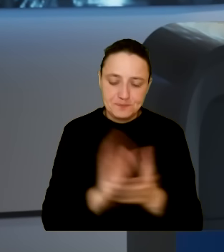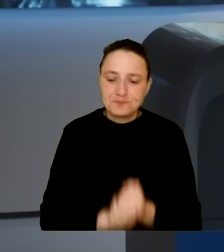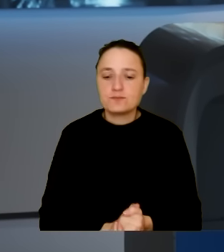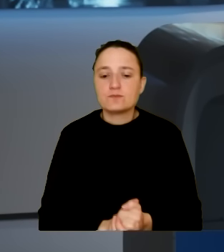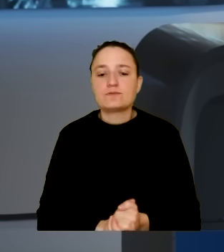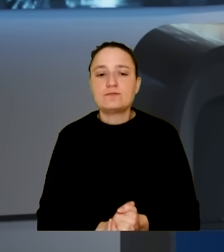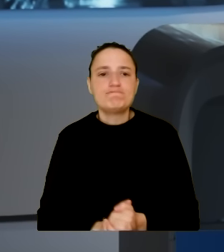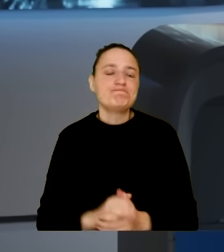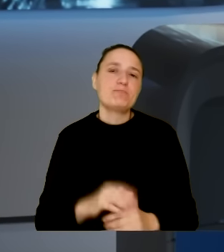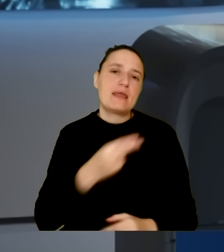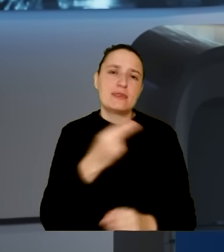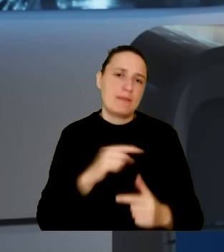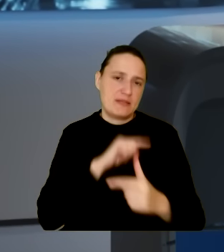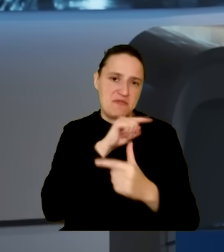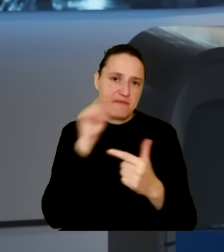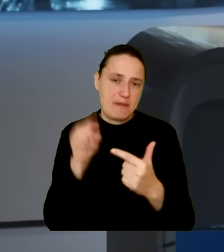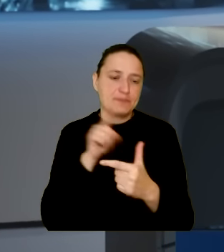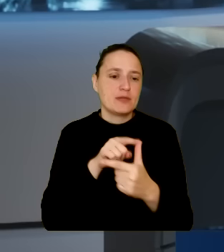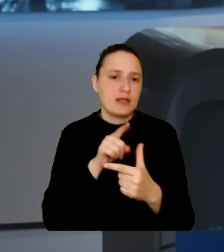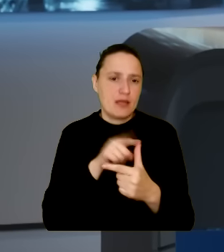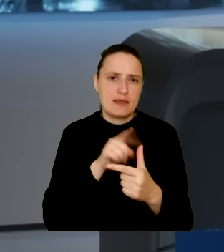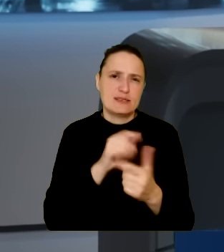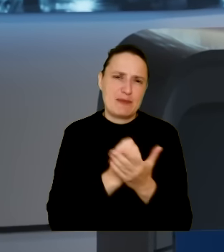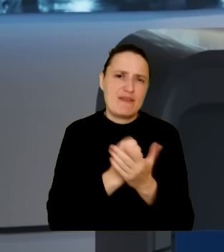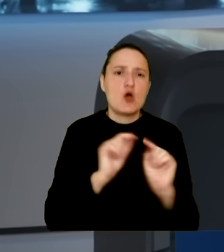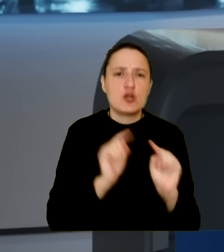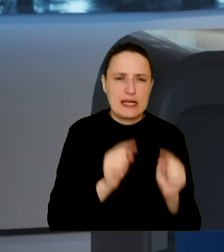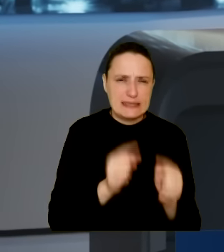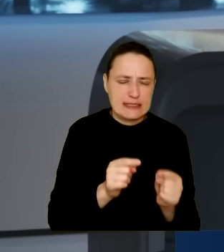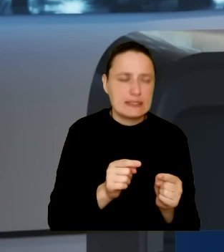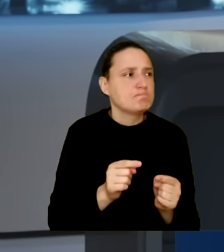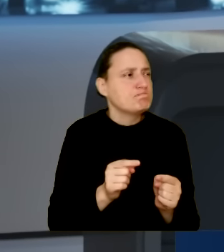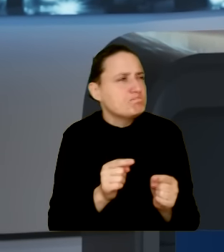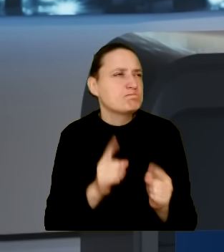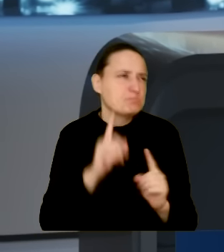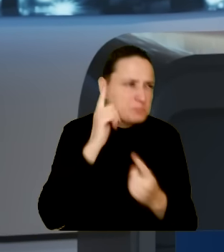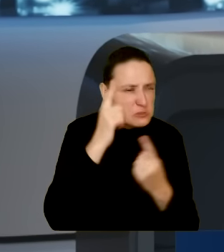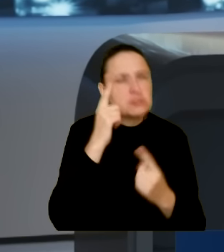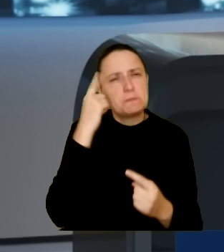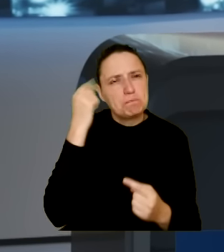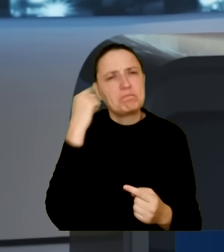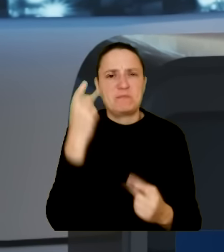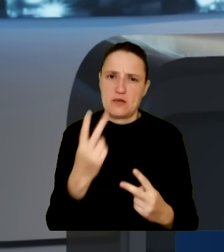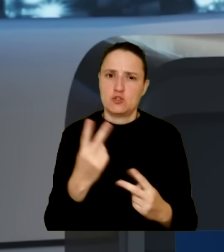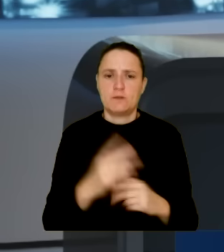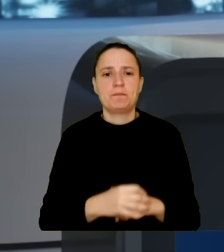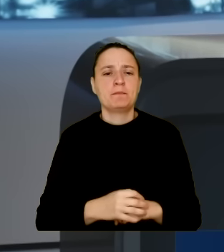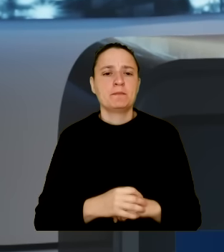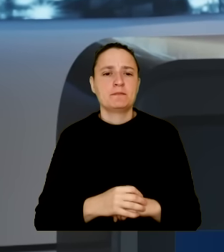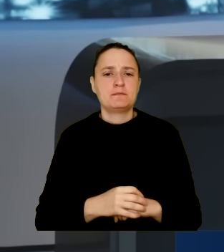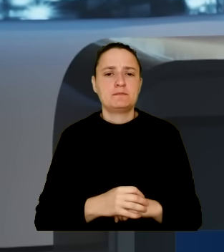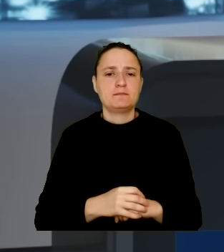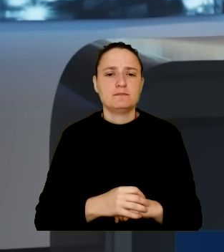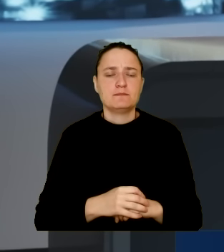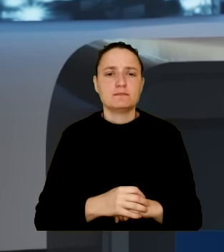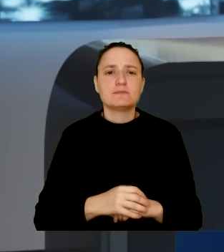dwa tematy. Jeden taki, też taki organizacyjny, co wydaje mi się taki bardzo ważny, bo ten